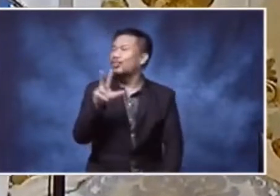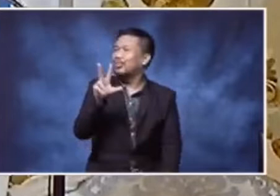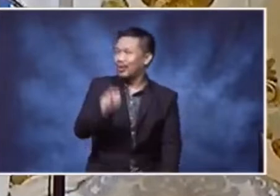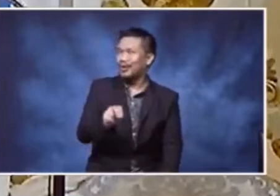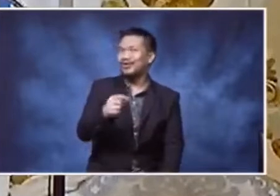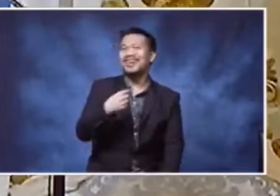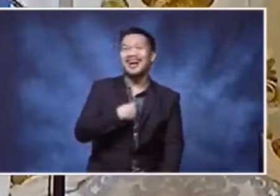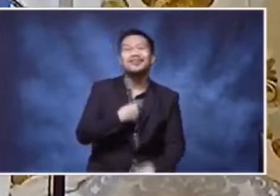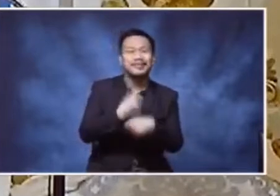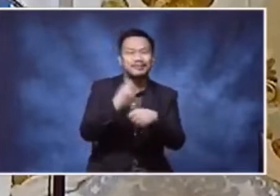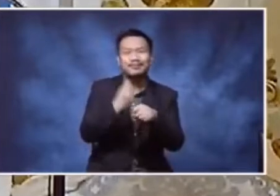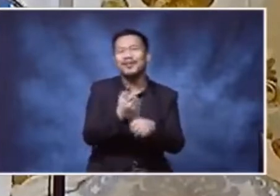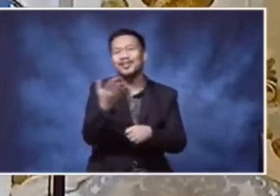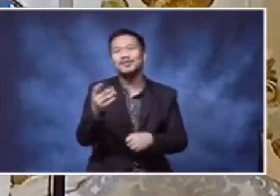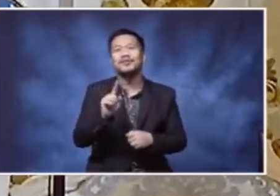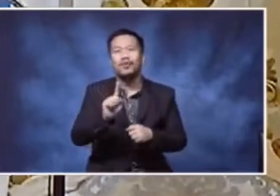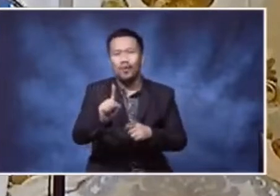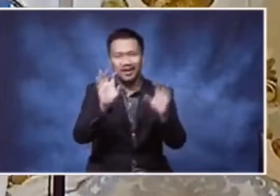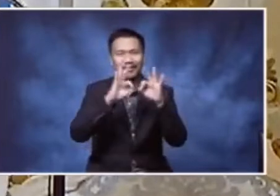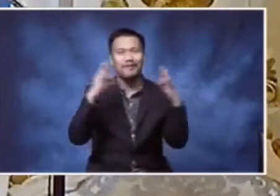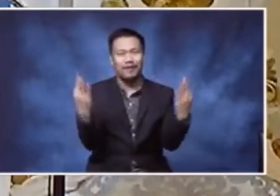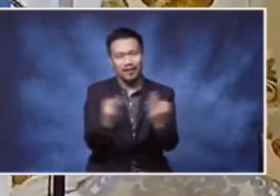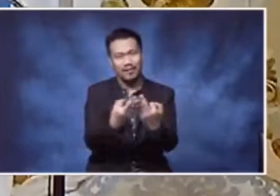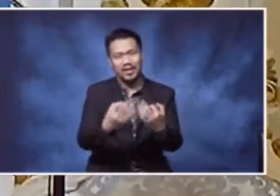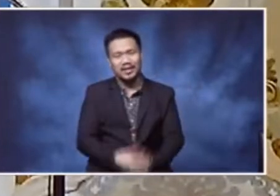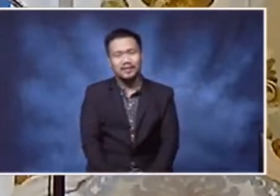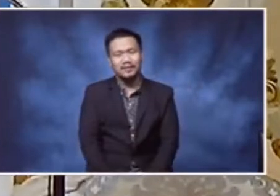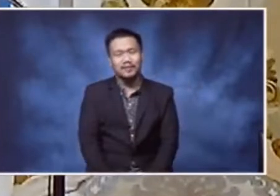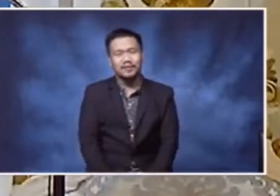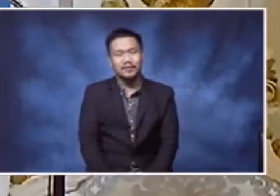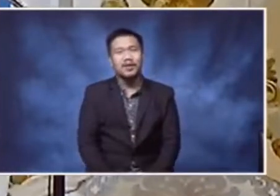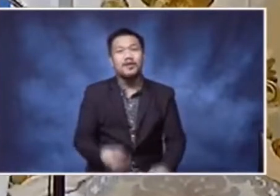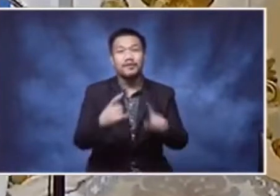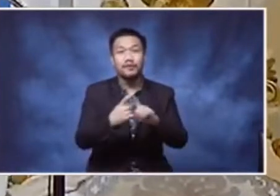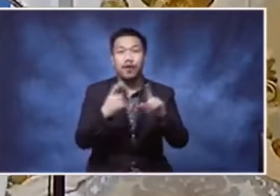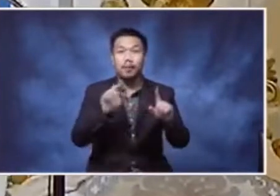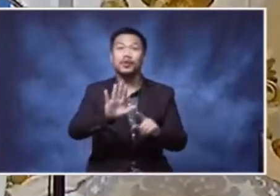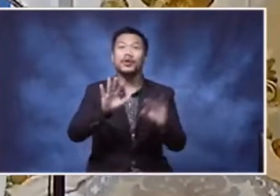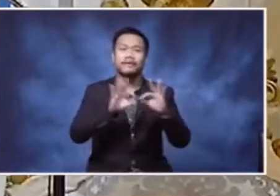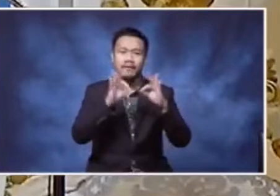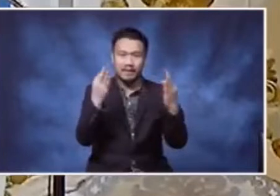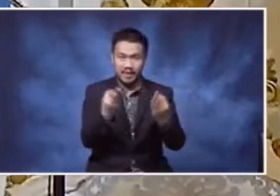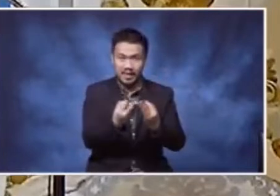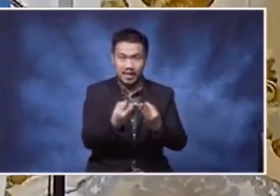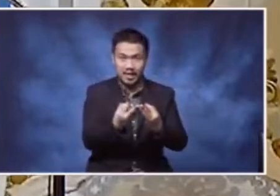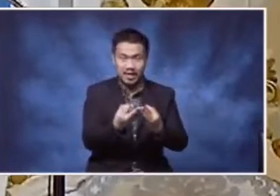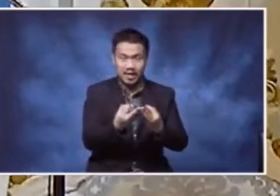Ako ang gagawa sa iyo ng sambahayan. Na mula sa iyong lahi,